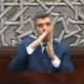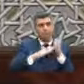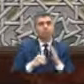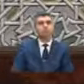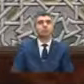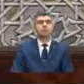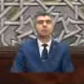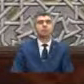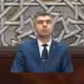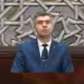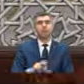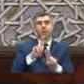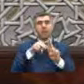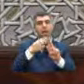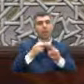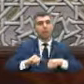جواب السيد الوزير.